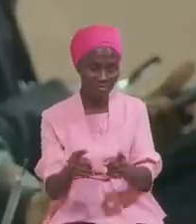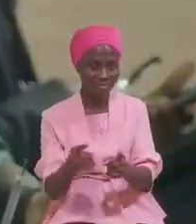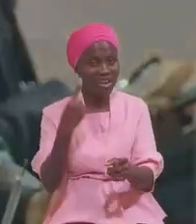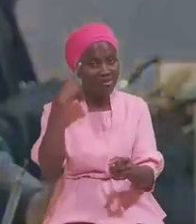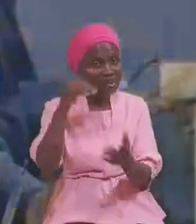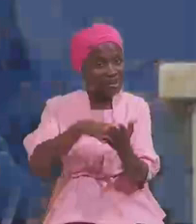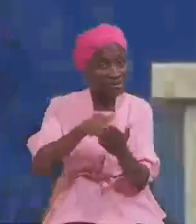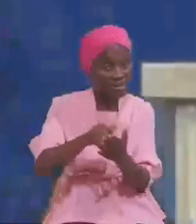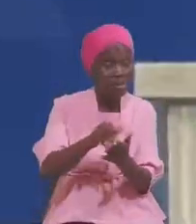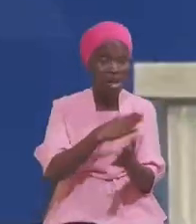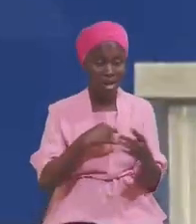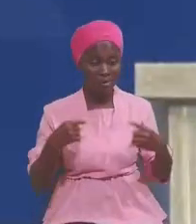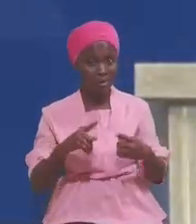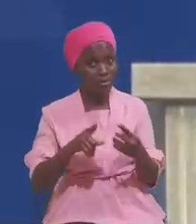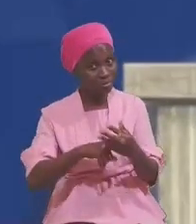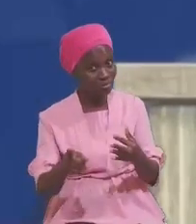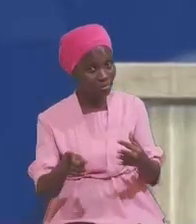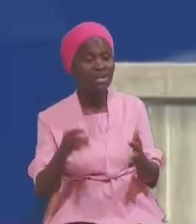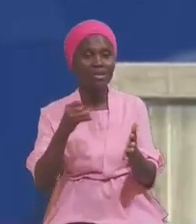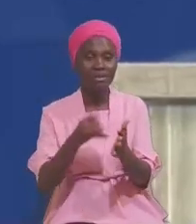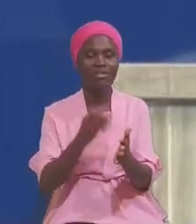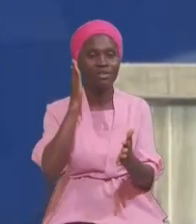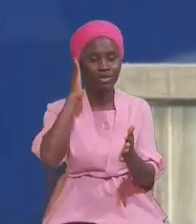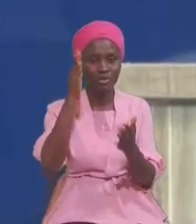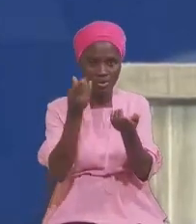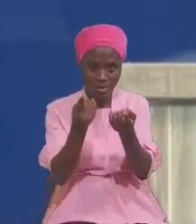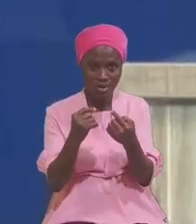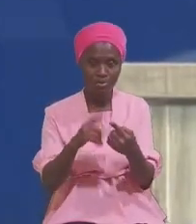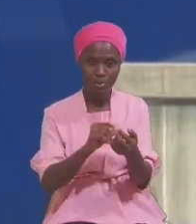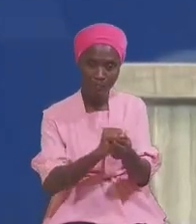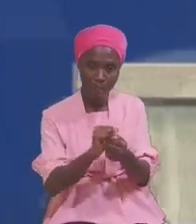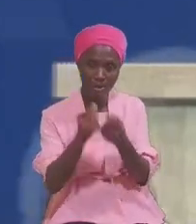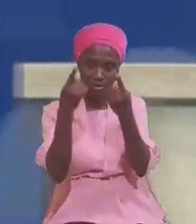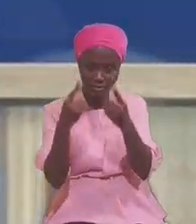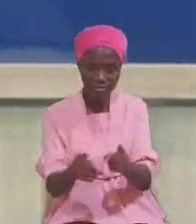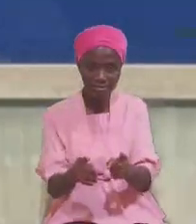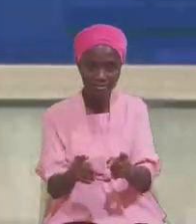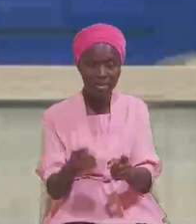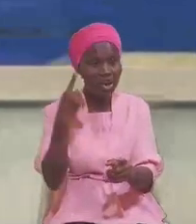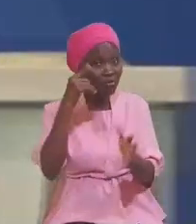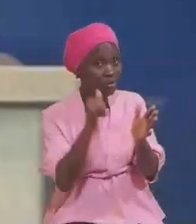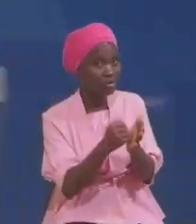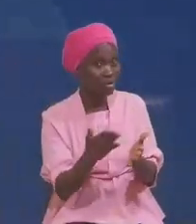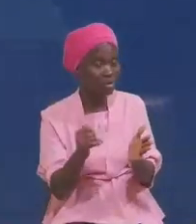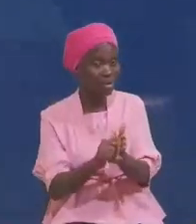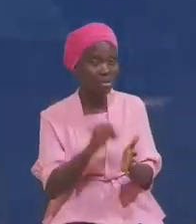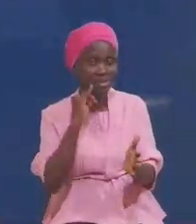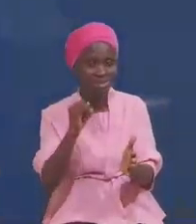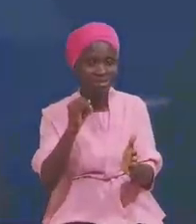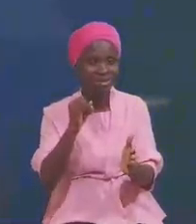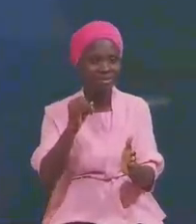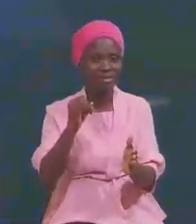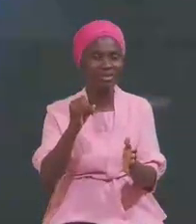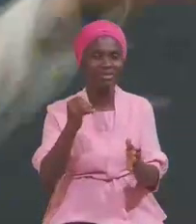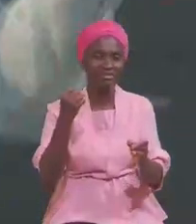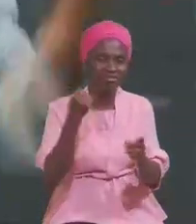douleur disparaisse, cela va s'accomplir. Pour la chose là qui te cogne la